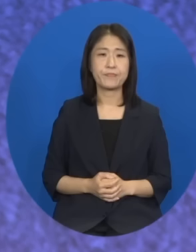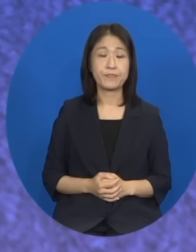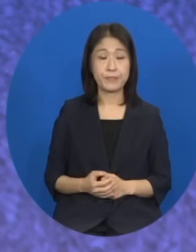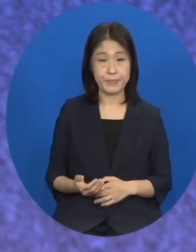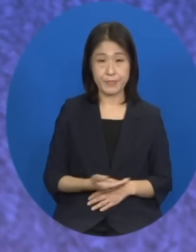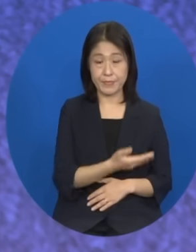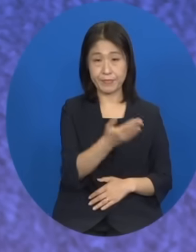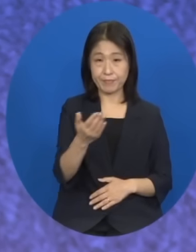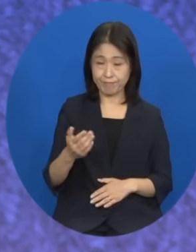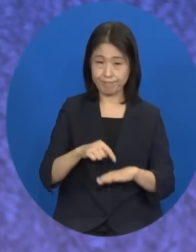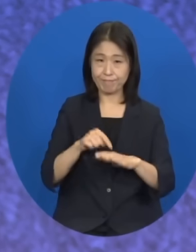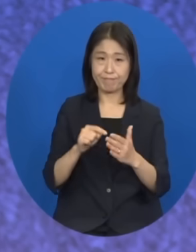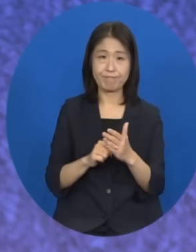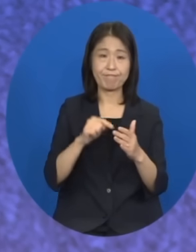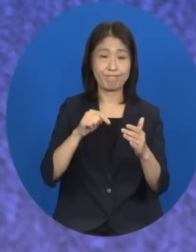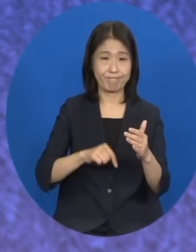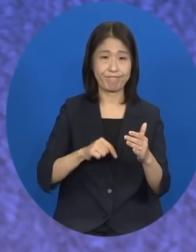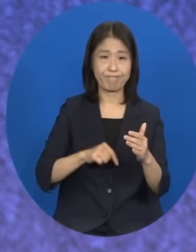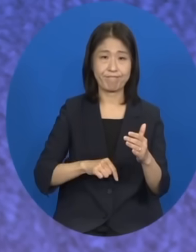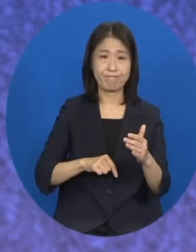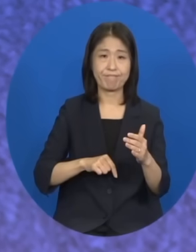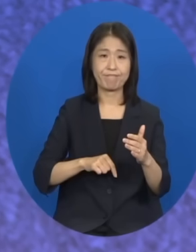여러분 마음에는